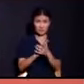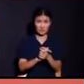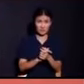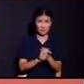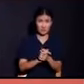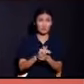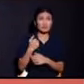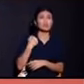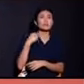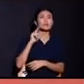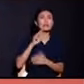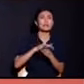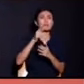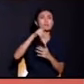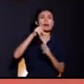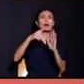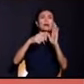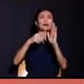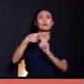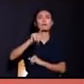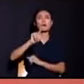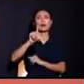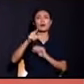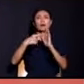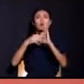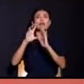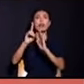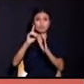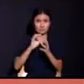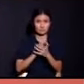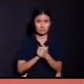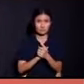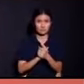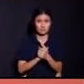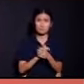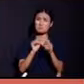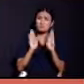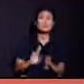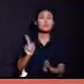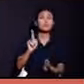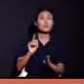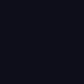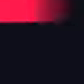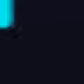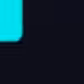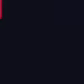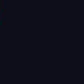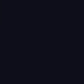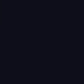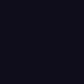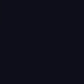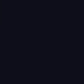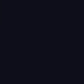อาการของปลัดประเทศเป็นยังไงอาจจะเกิดไม่ทันก็บริหารประเทศตาม